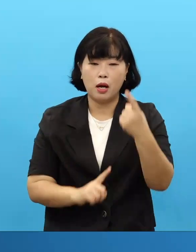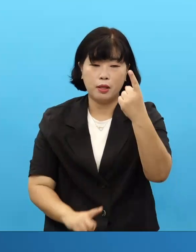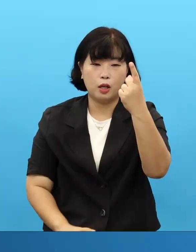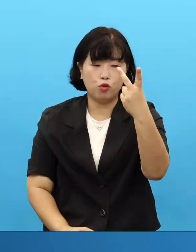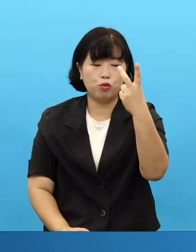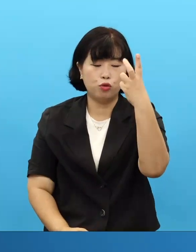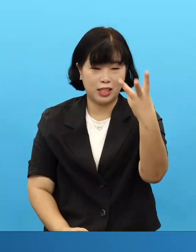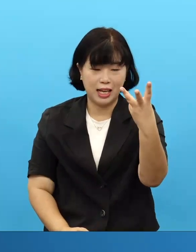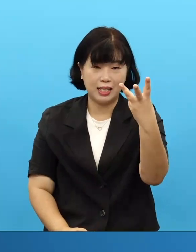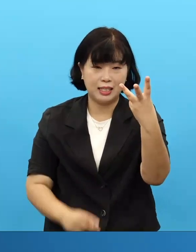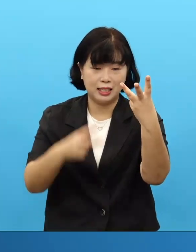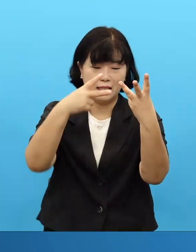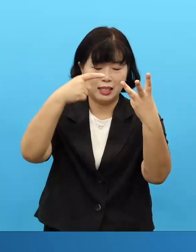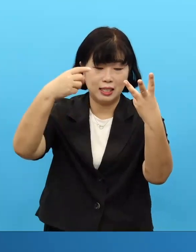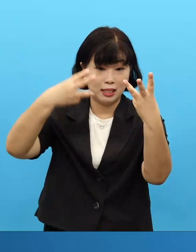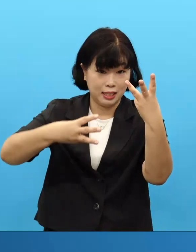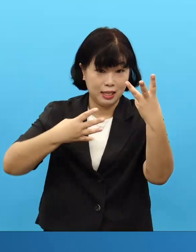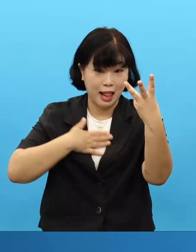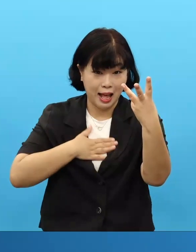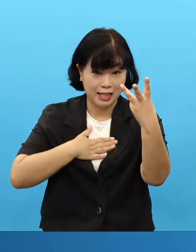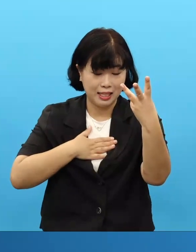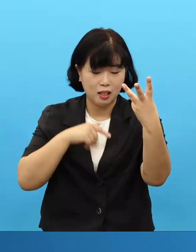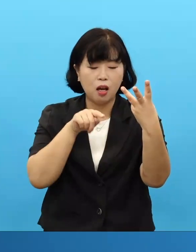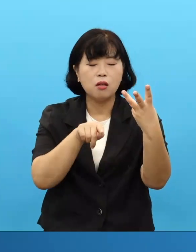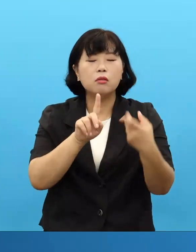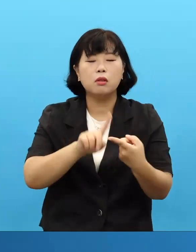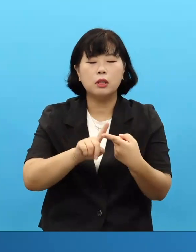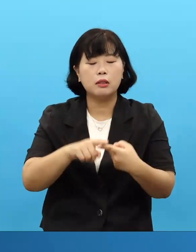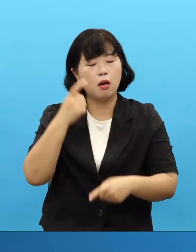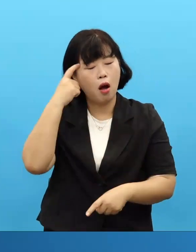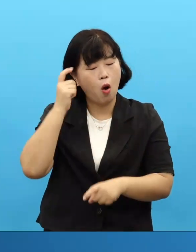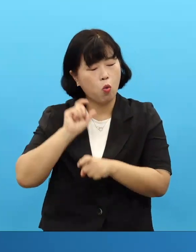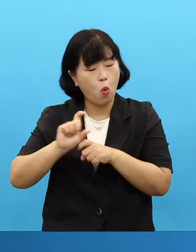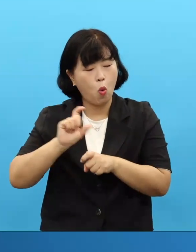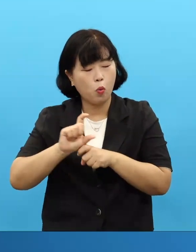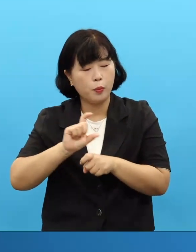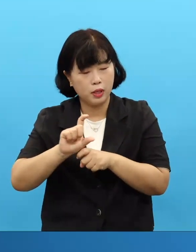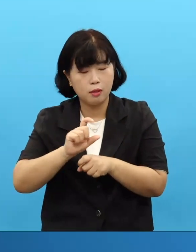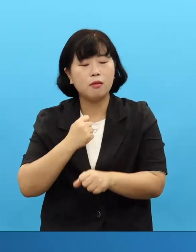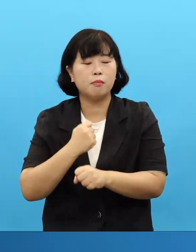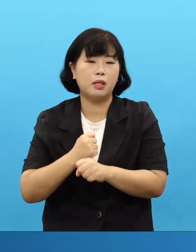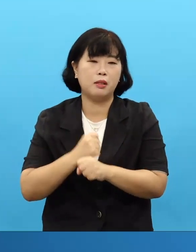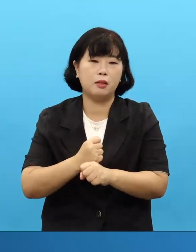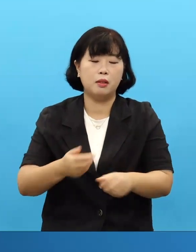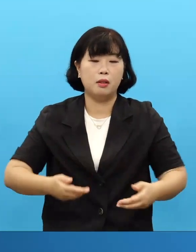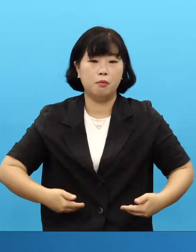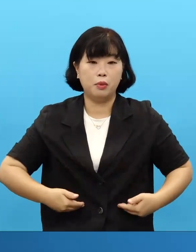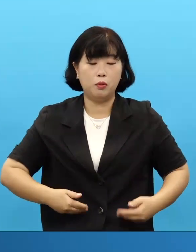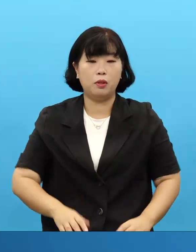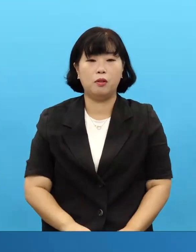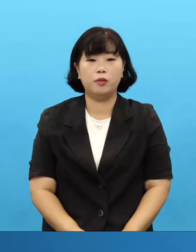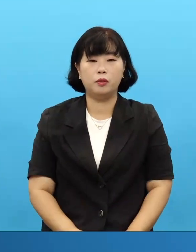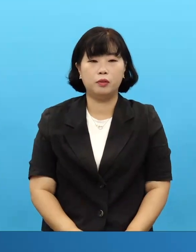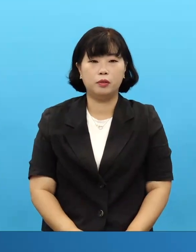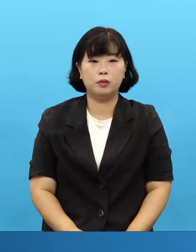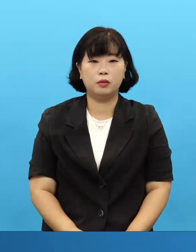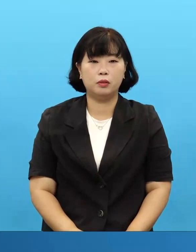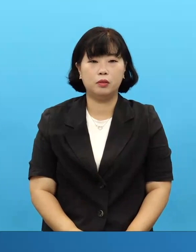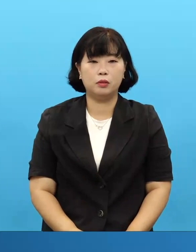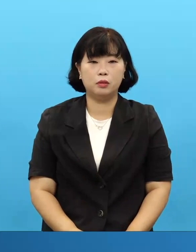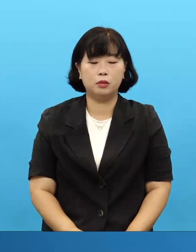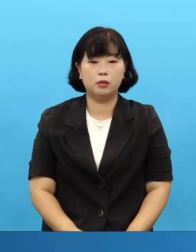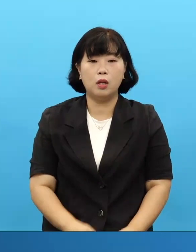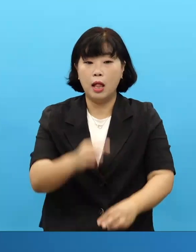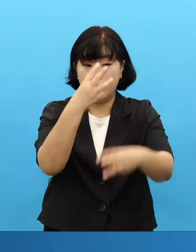courtyards, we must change our thinking a little bit about this. 아이들이 정말 하나님 앞 자기 것을 찾고 자기 것을